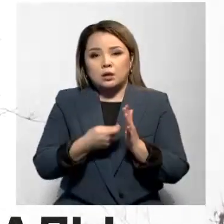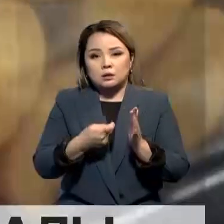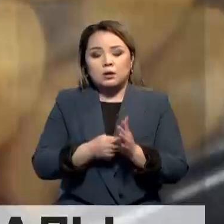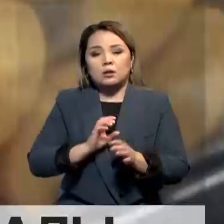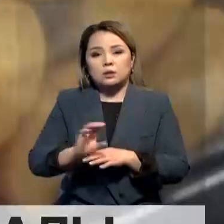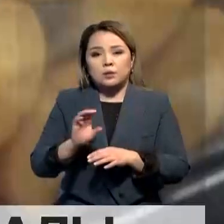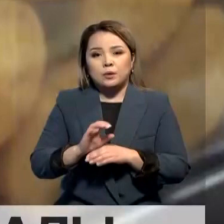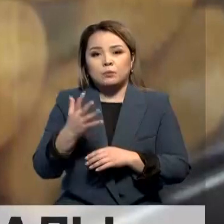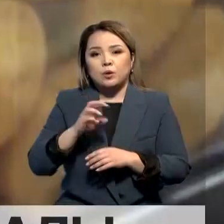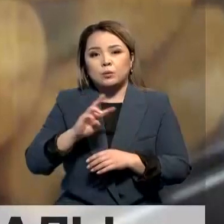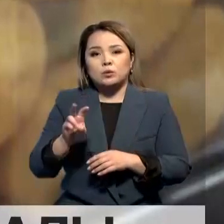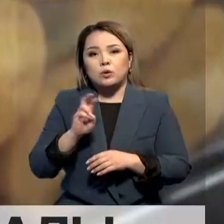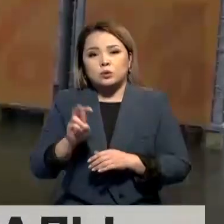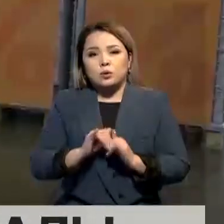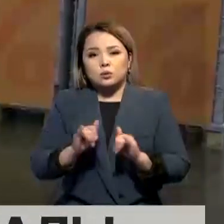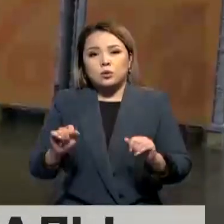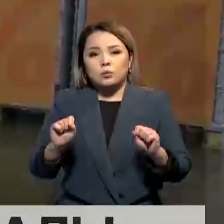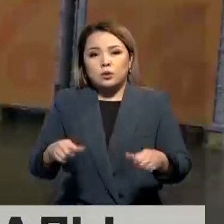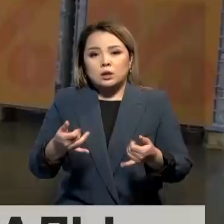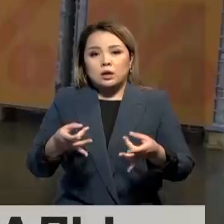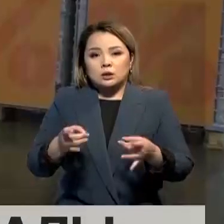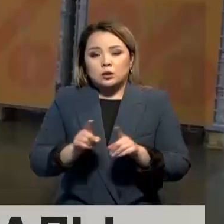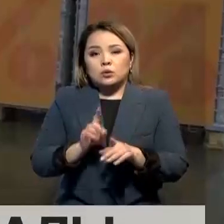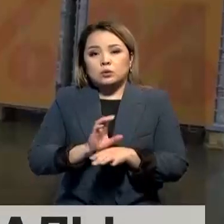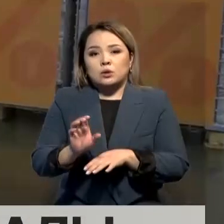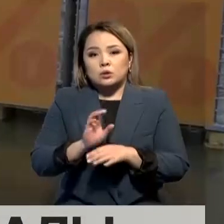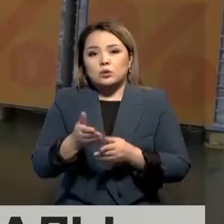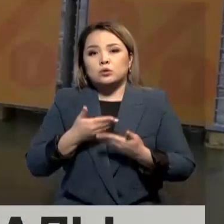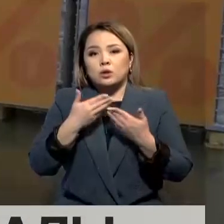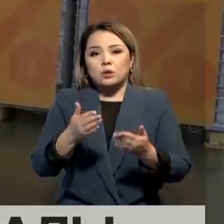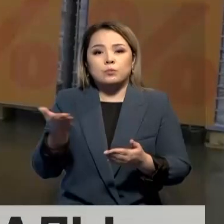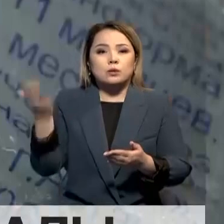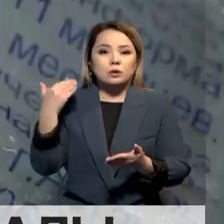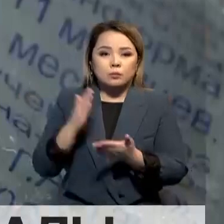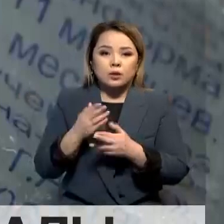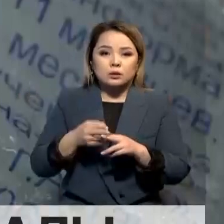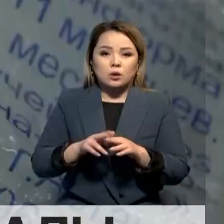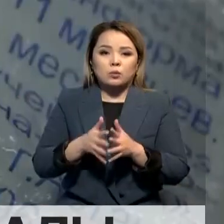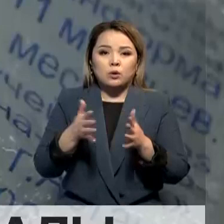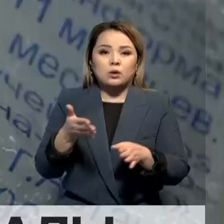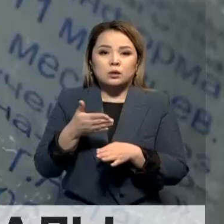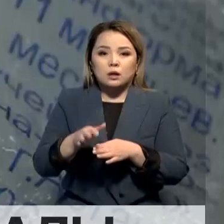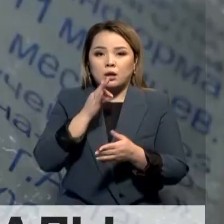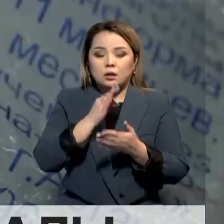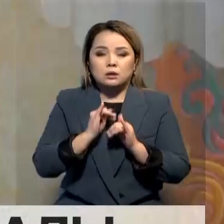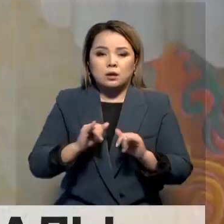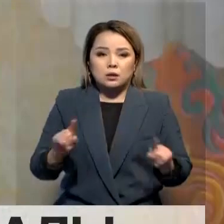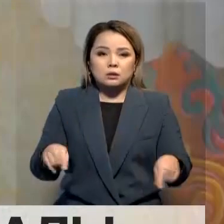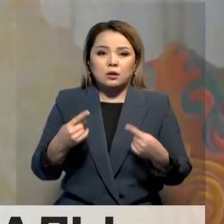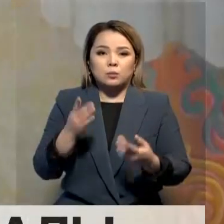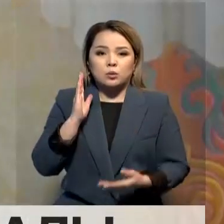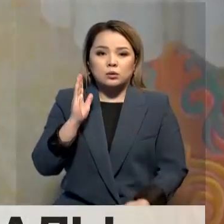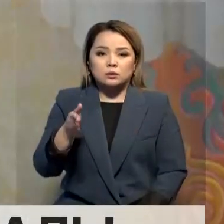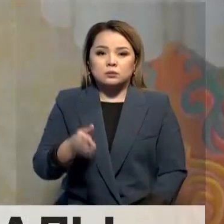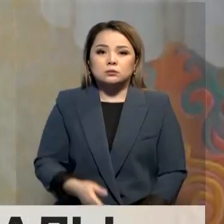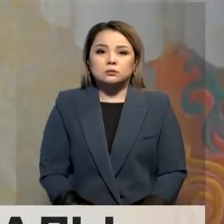экспортын 500 миллион долларға көбейте алады. Шикізаттық өнімдерге сұраныс бұрыннан бар, оның да үлесі артады. Сегодня наши экспортные